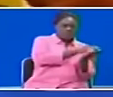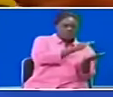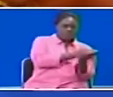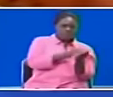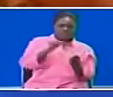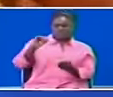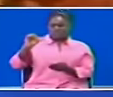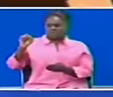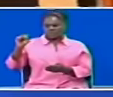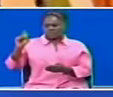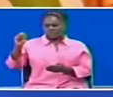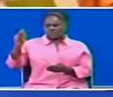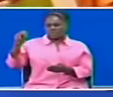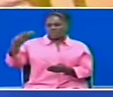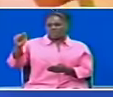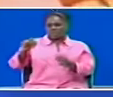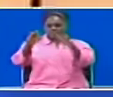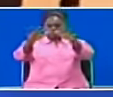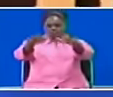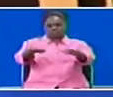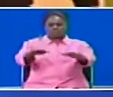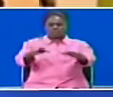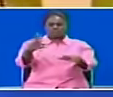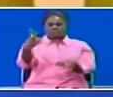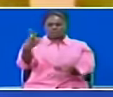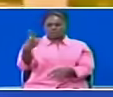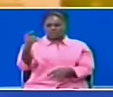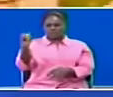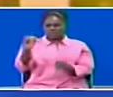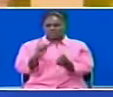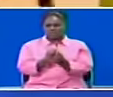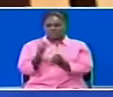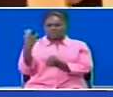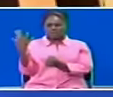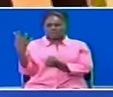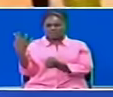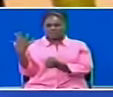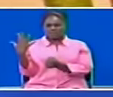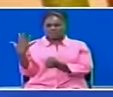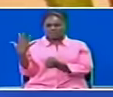Irene Stefani Nyadha aliyetawazwa mwaka 2015.